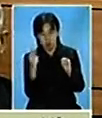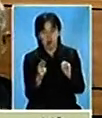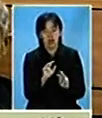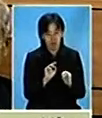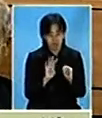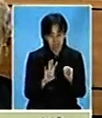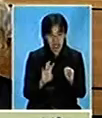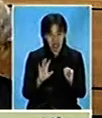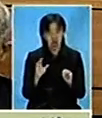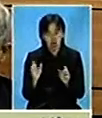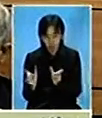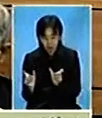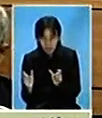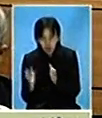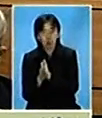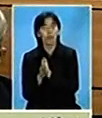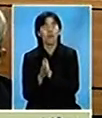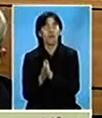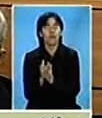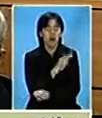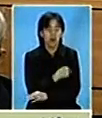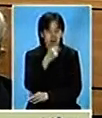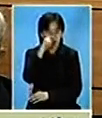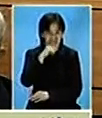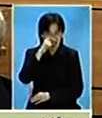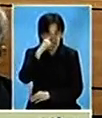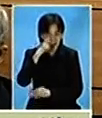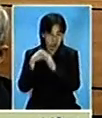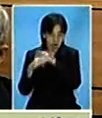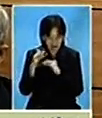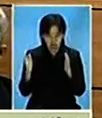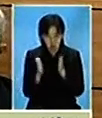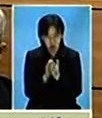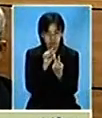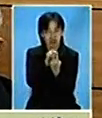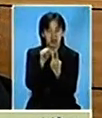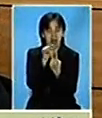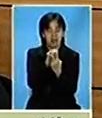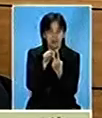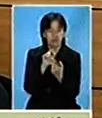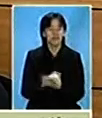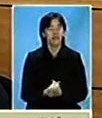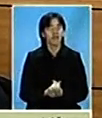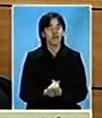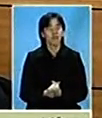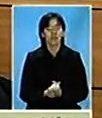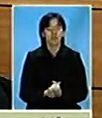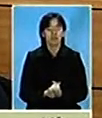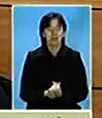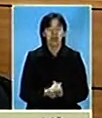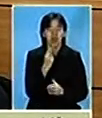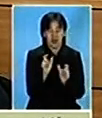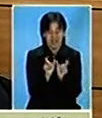กันบอกว่าวิชาชีพแผนไทยตามแบบนี้ให้ประกอบด้วยกลับมารวมกลุ่มกันนะครับแรกเริ่มพยายามให้เห็นว่าเป็นแยก